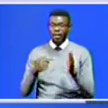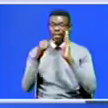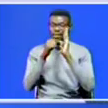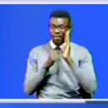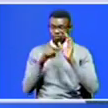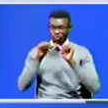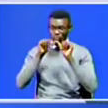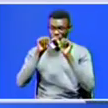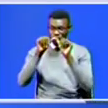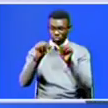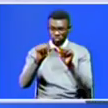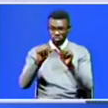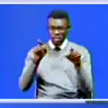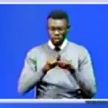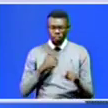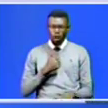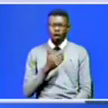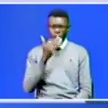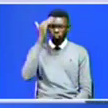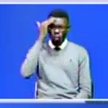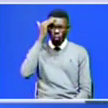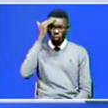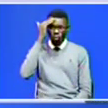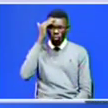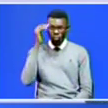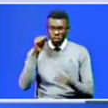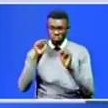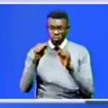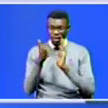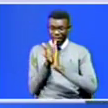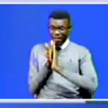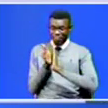Busia na hakika kwamba ikiwa saizi itakuwa ni branch